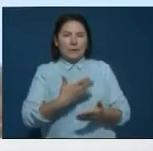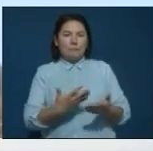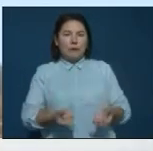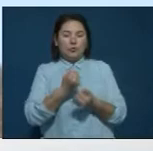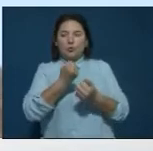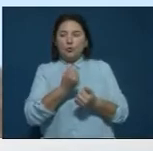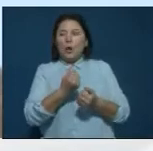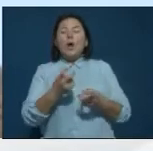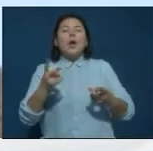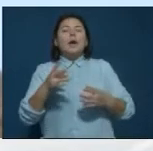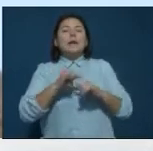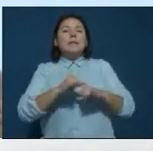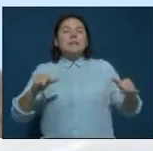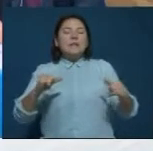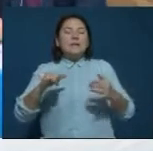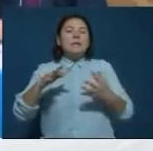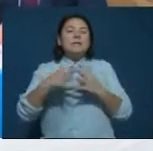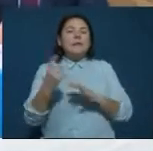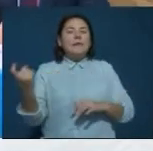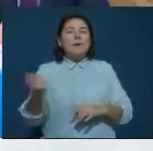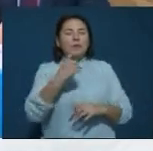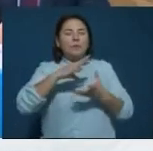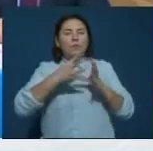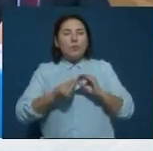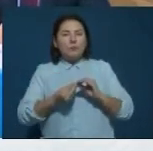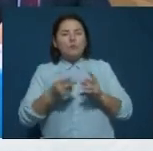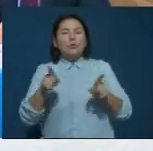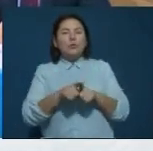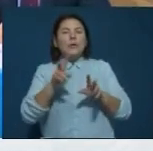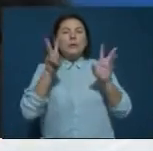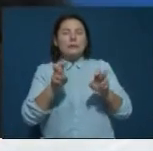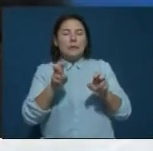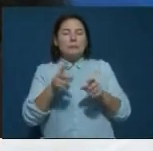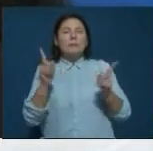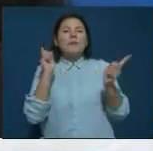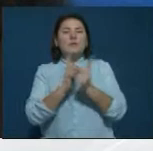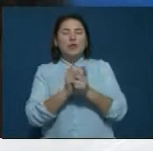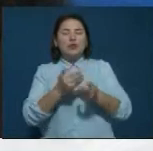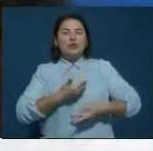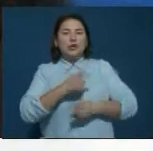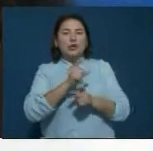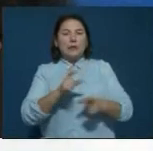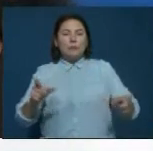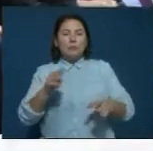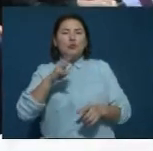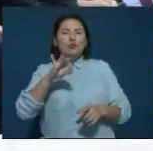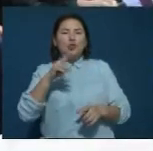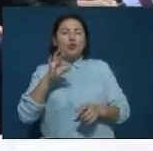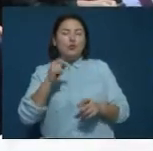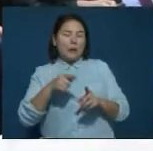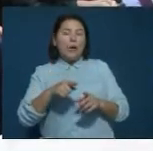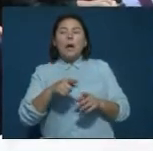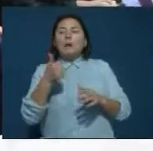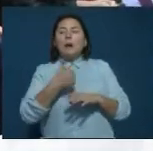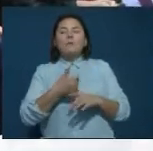развитие сельского хозяйства и предпринимательства целом также стали основными темами при встрече жителями села то щеку дек аким области